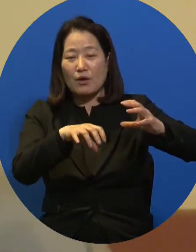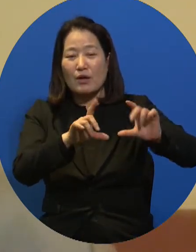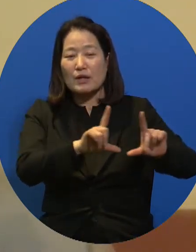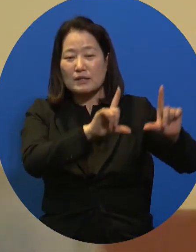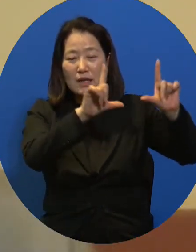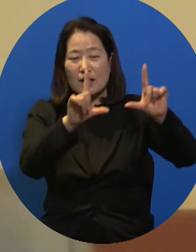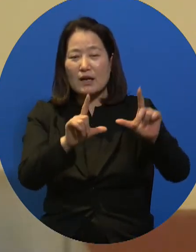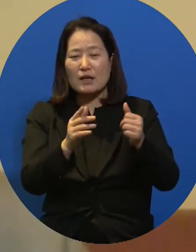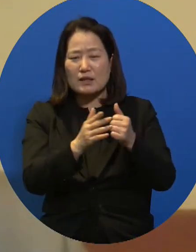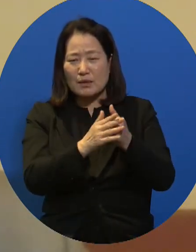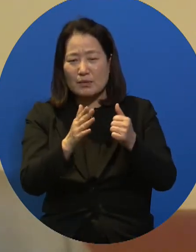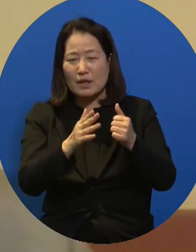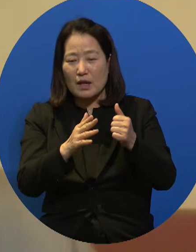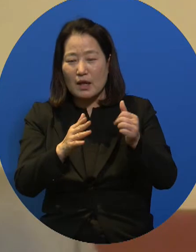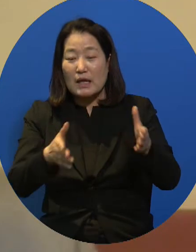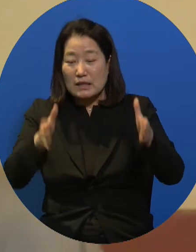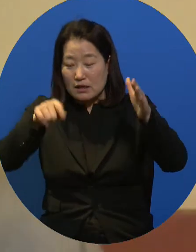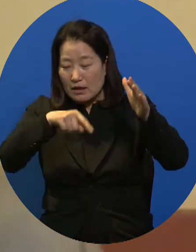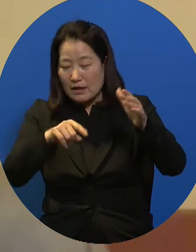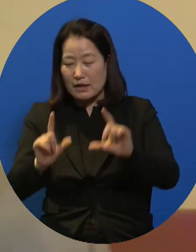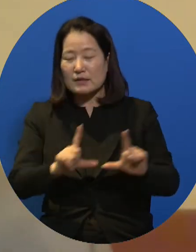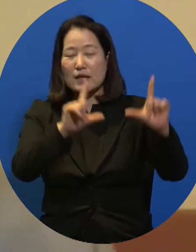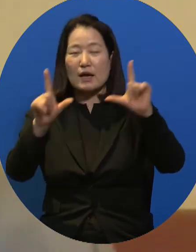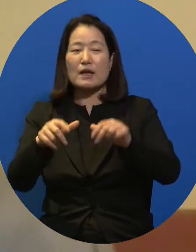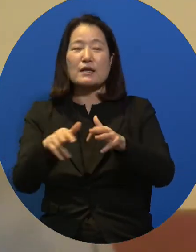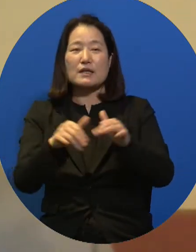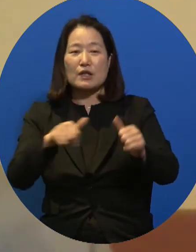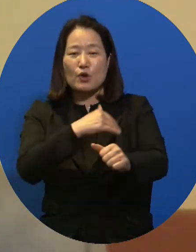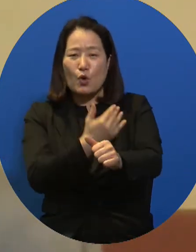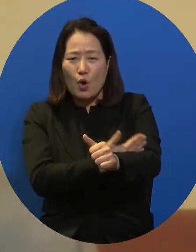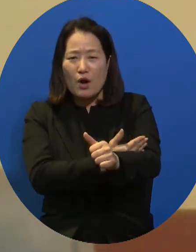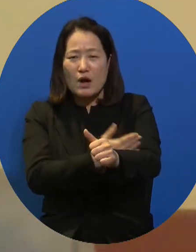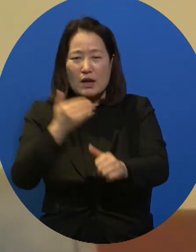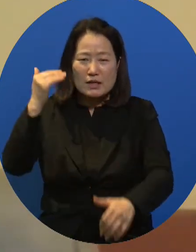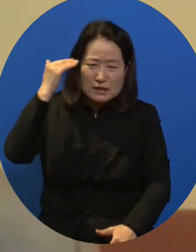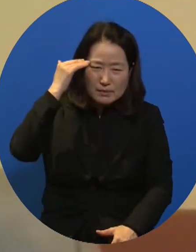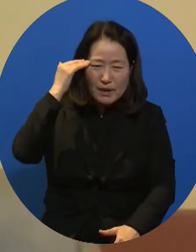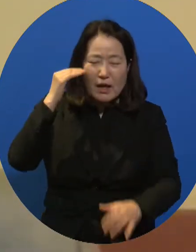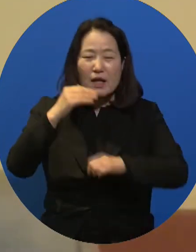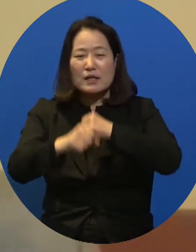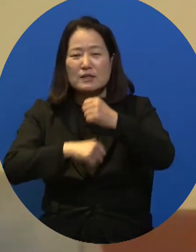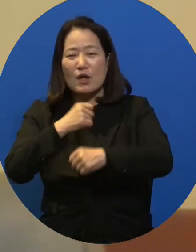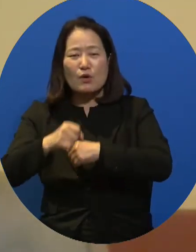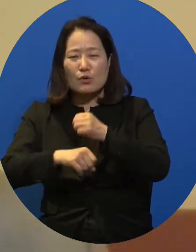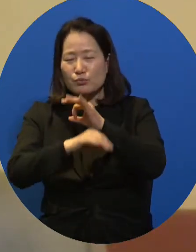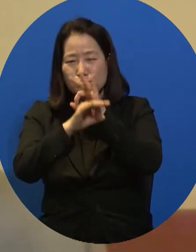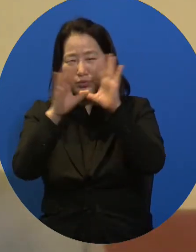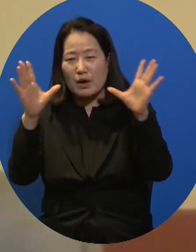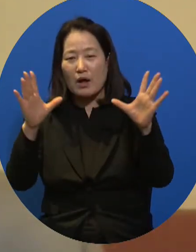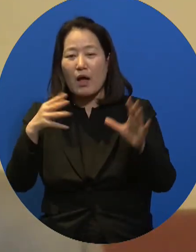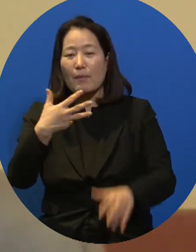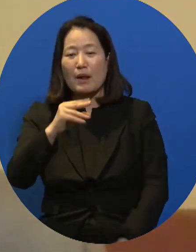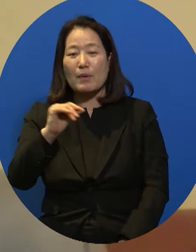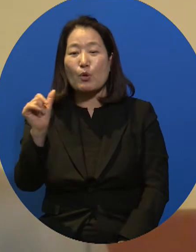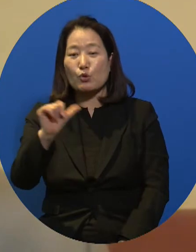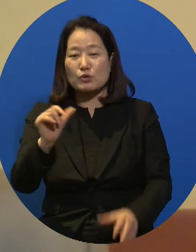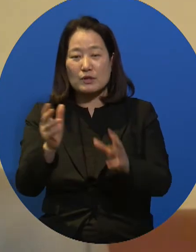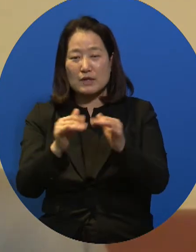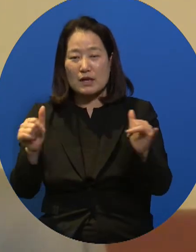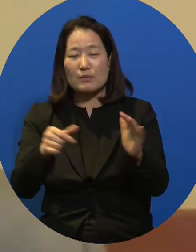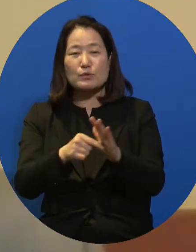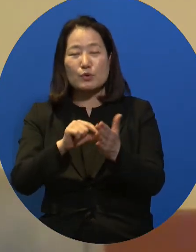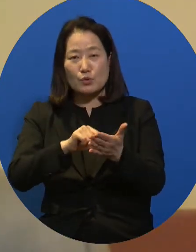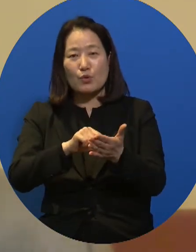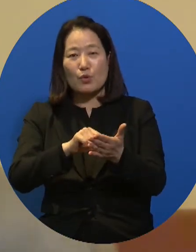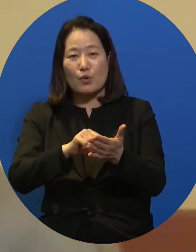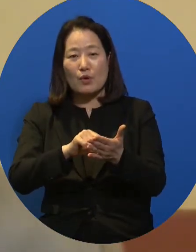되면서 이들의 자유와 권리가 침해당하는 것을 볼 수 있습니다. 그래서 거의 8만 5천 명